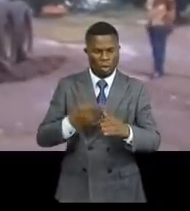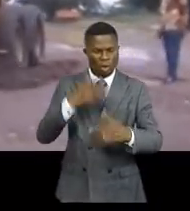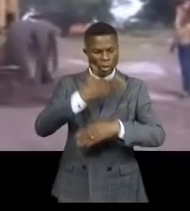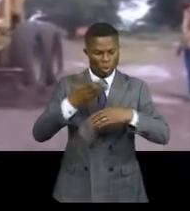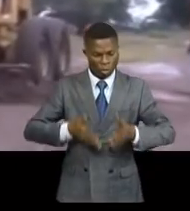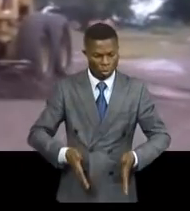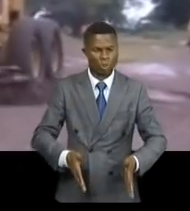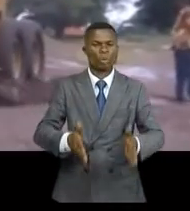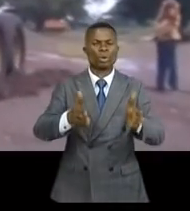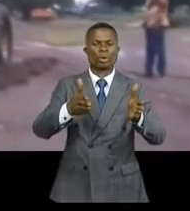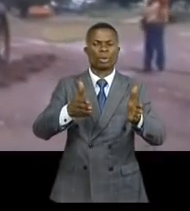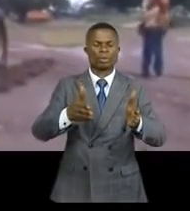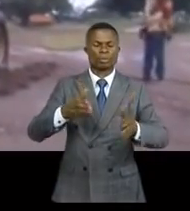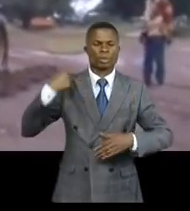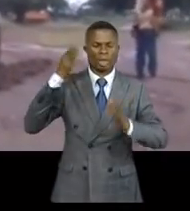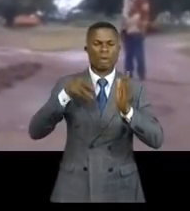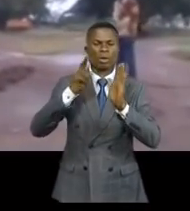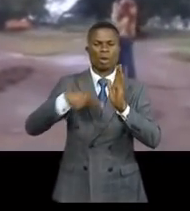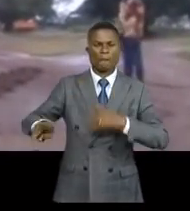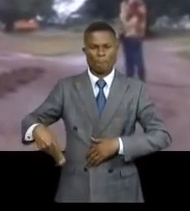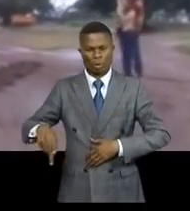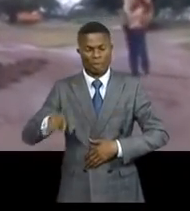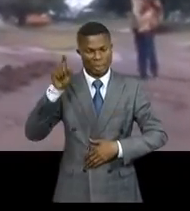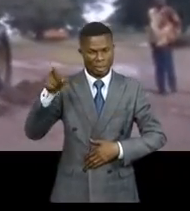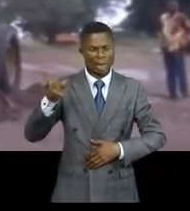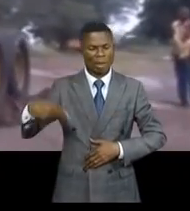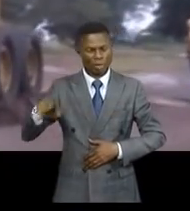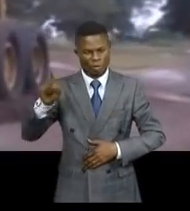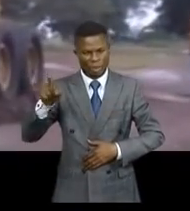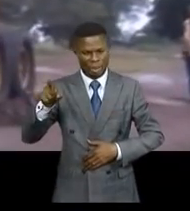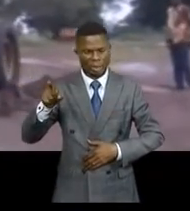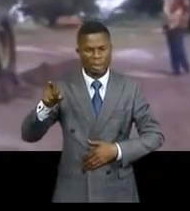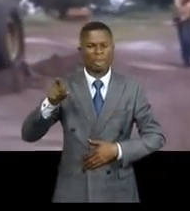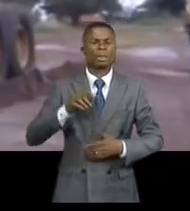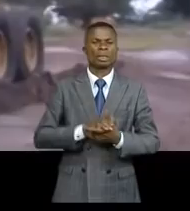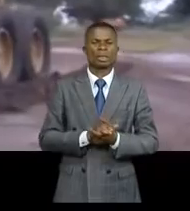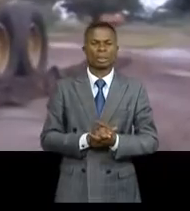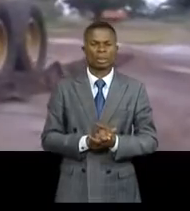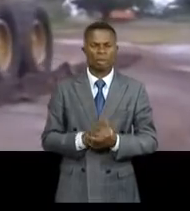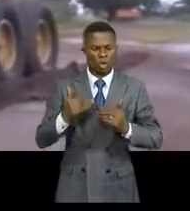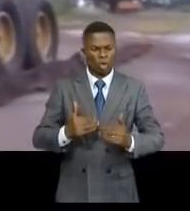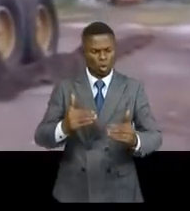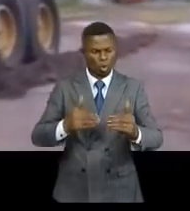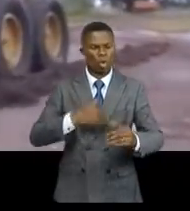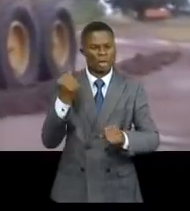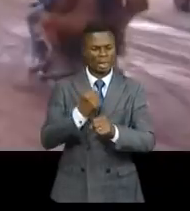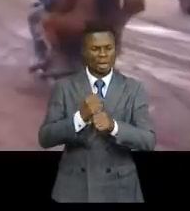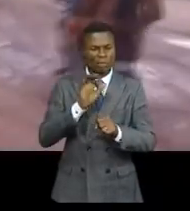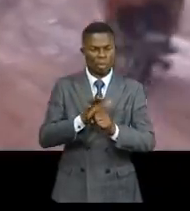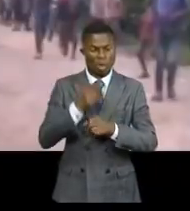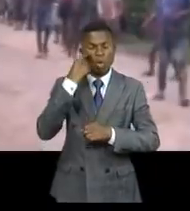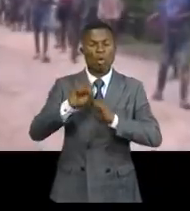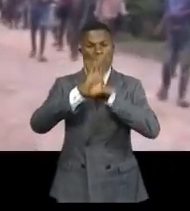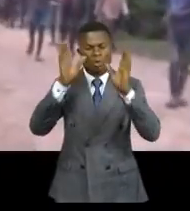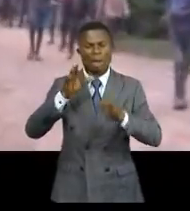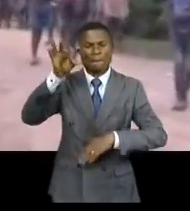des routes, le gouvernement provincial du Maïndoumbé, patronné par l'ingénieur Mputu Paul, ne cesse de poser des actions à impact visible pour l'intérêt